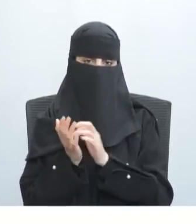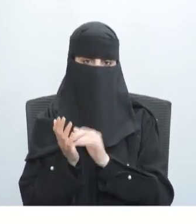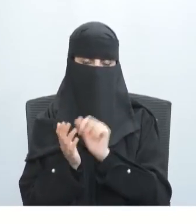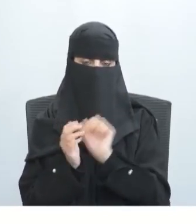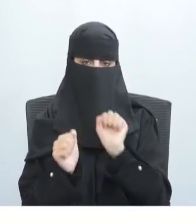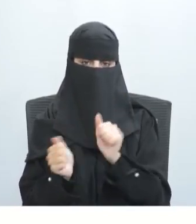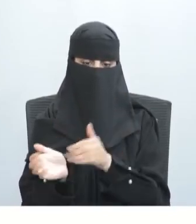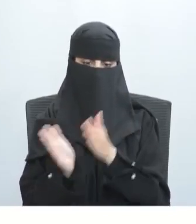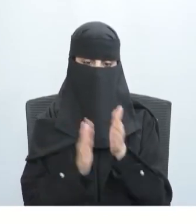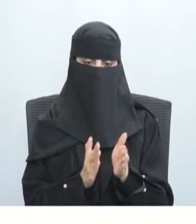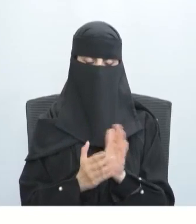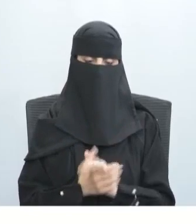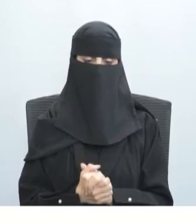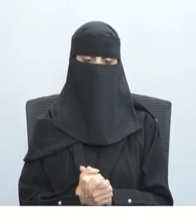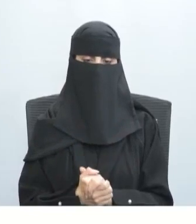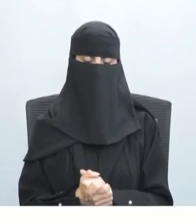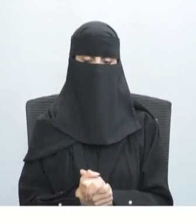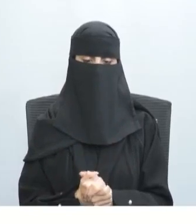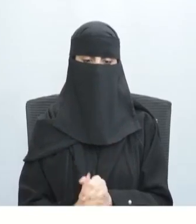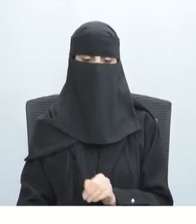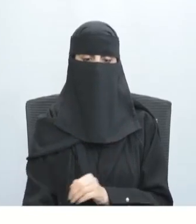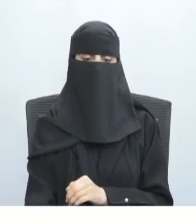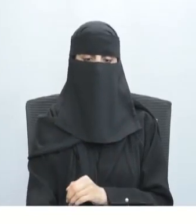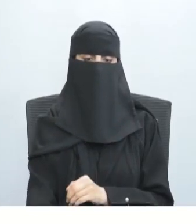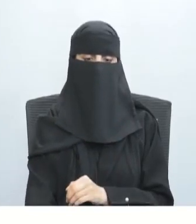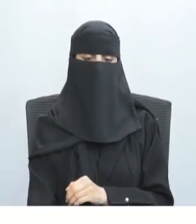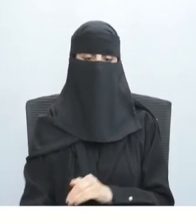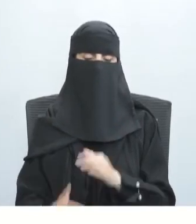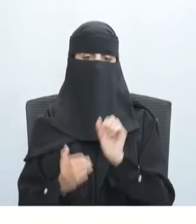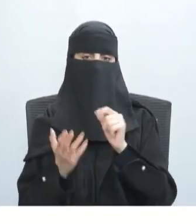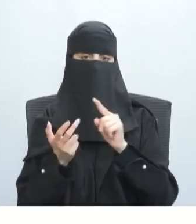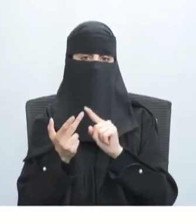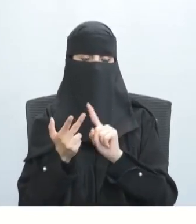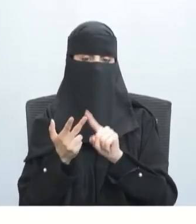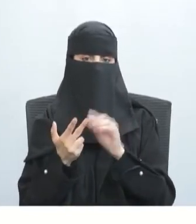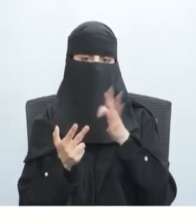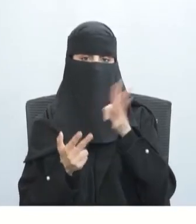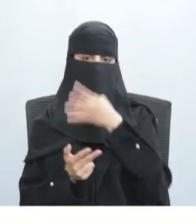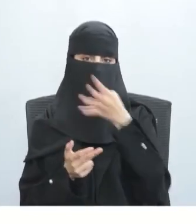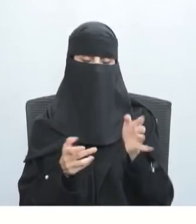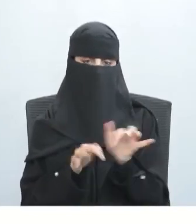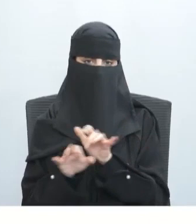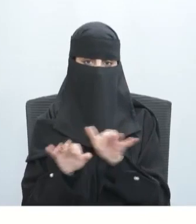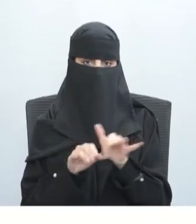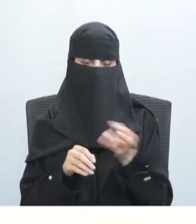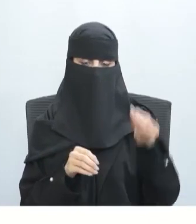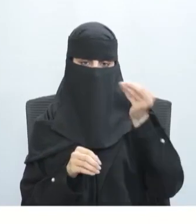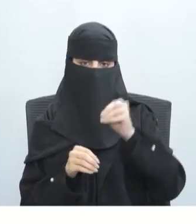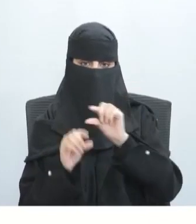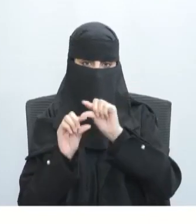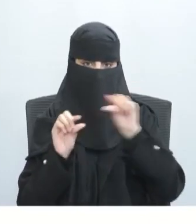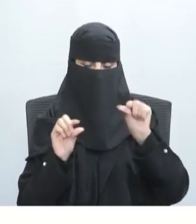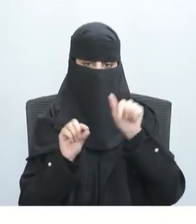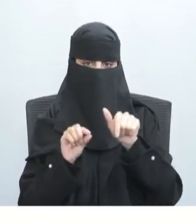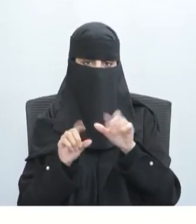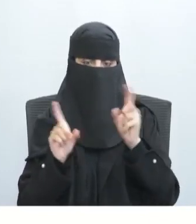وتدخل هذه المعطيات بناء على الرموز التي ذكرناها ثالثا جداول البيانات من خلال ادخال معادله معينه و